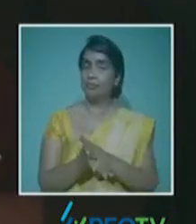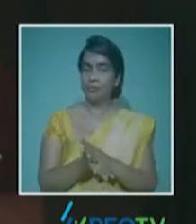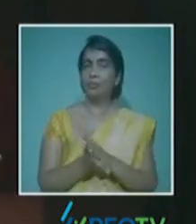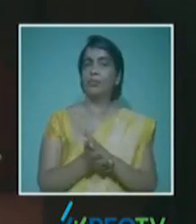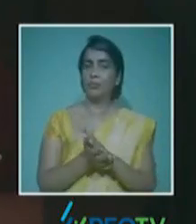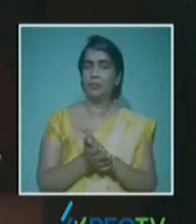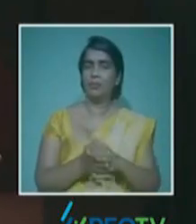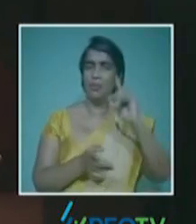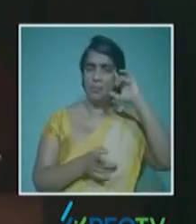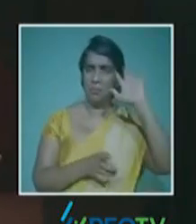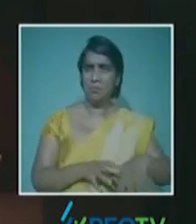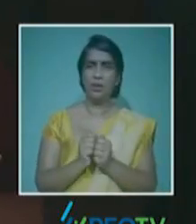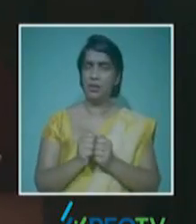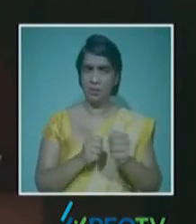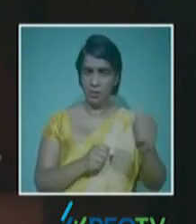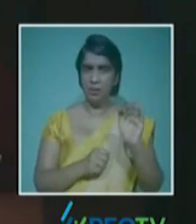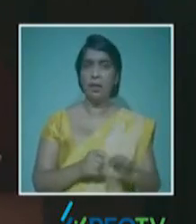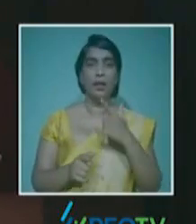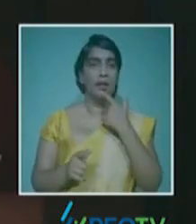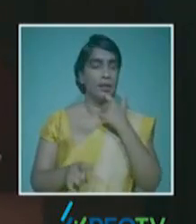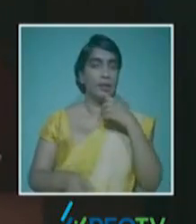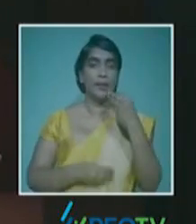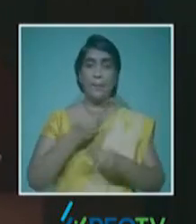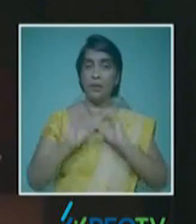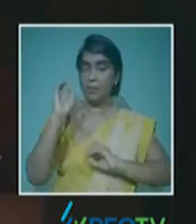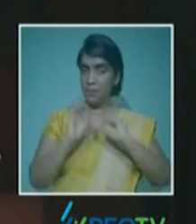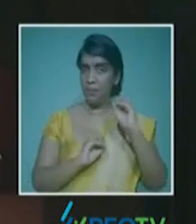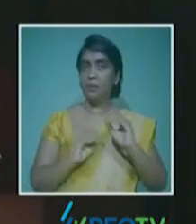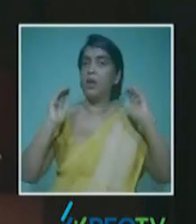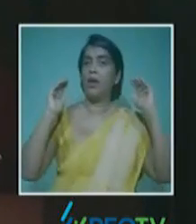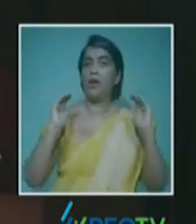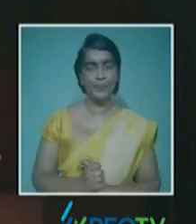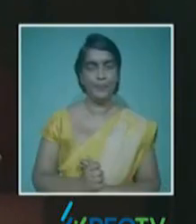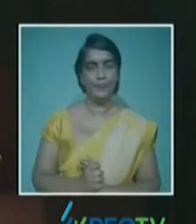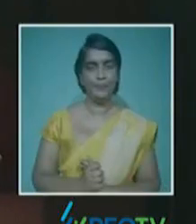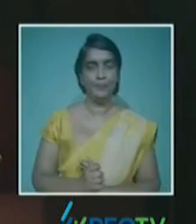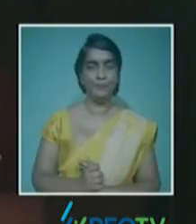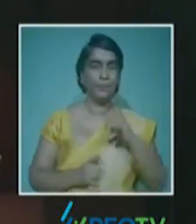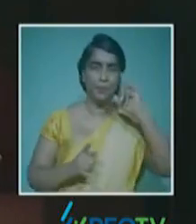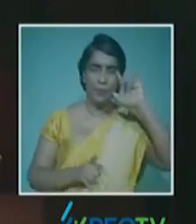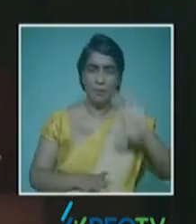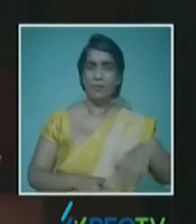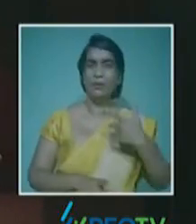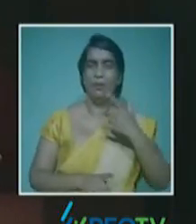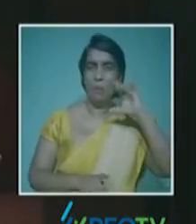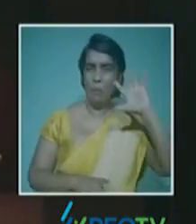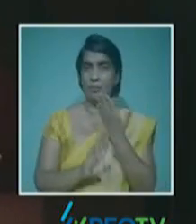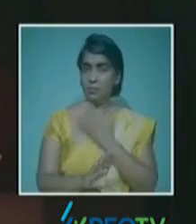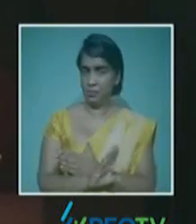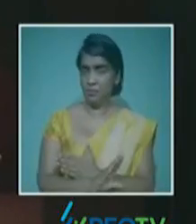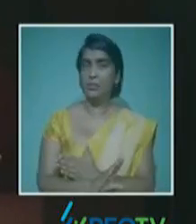ඉතාමත්ම අමනෝජ ක්‍රියාදාමය තුළ තේ නිෂ්පාදනයේ 60% අඩුවීමක් සිදු වෙලා තිබෙනවා මේ අමනෝජ පෝර ප්‍රතිපත්තියට